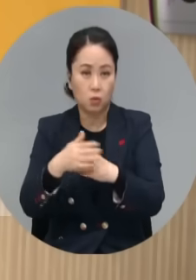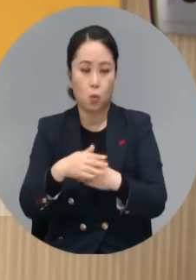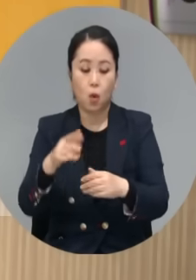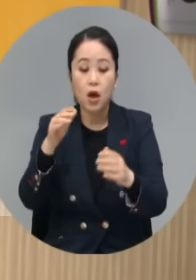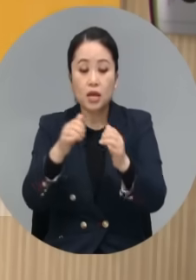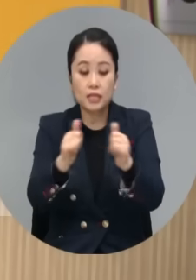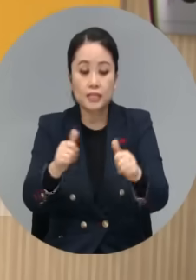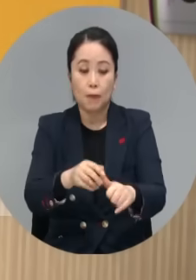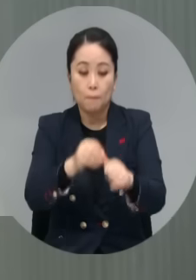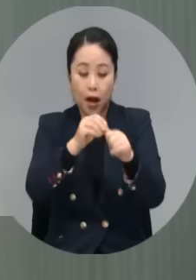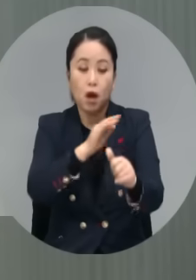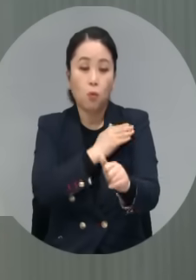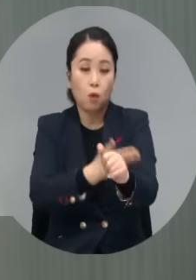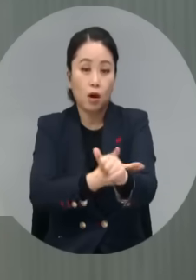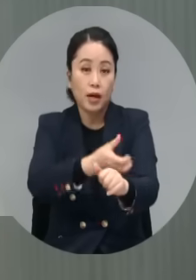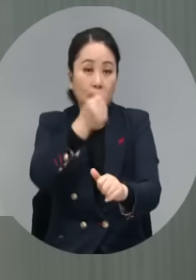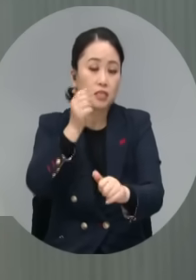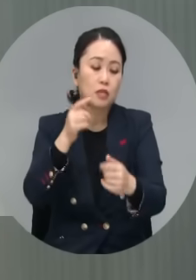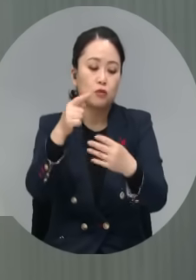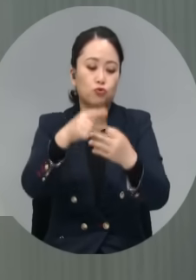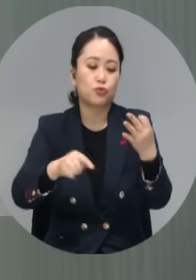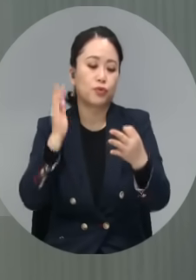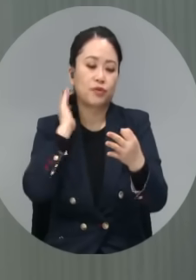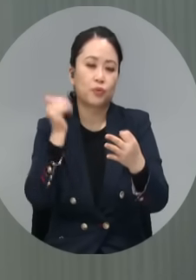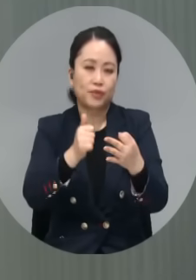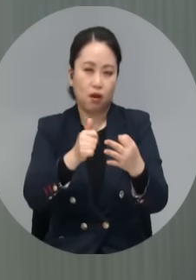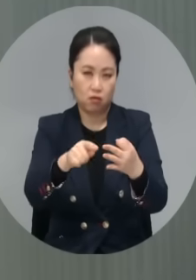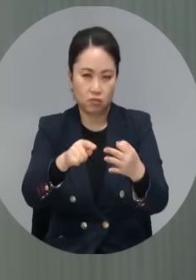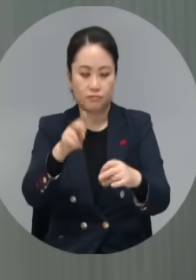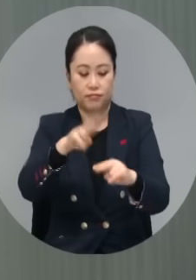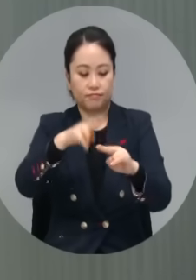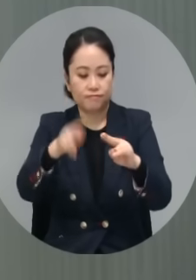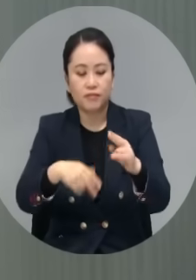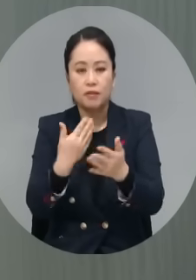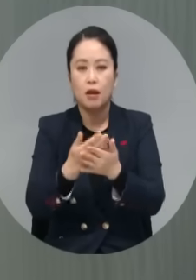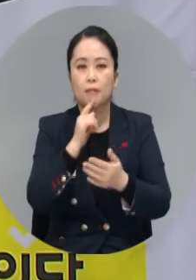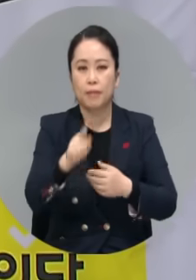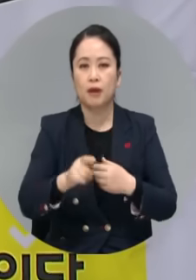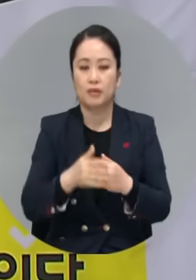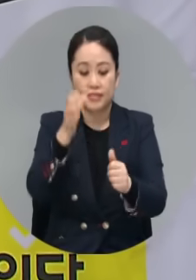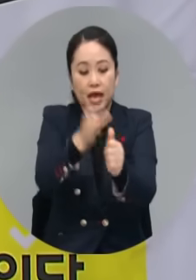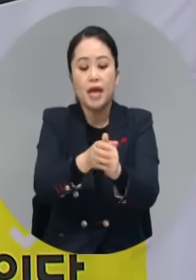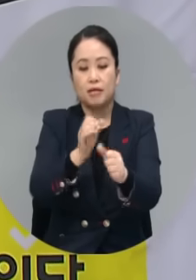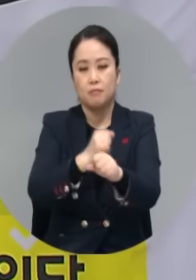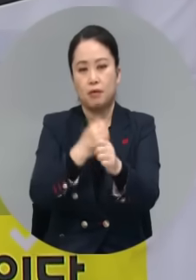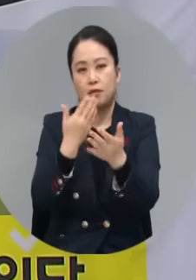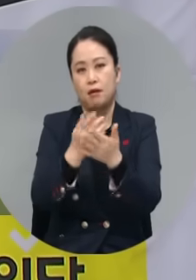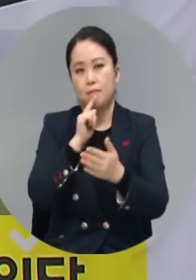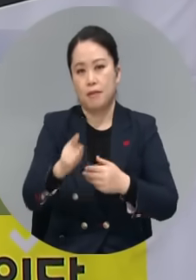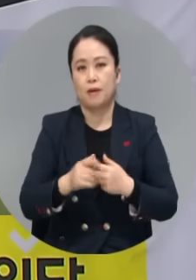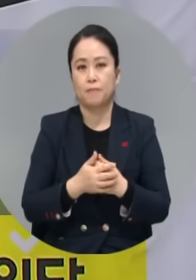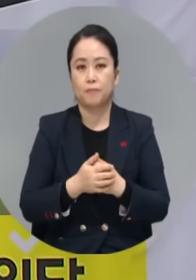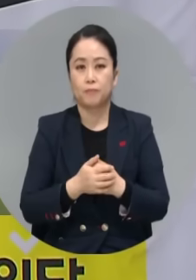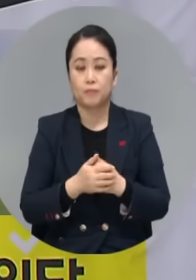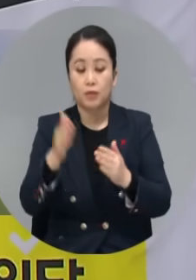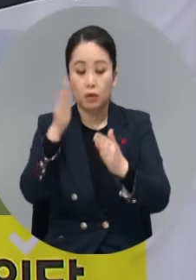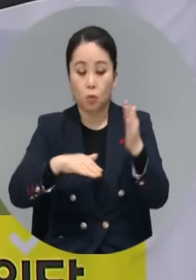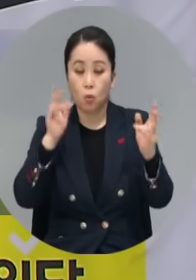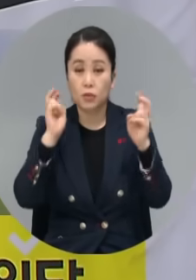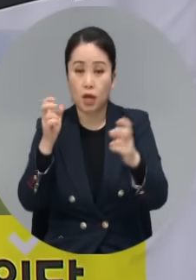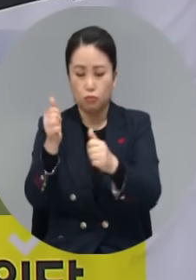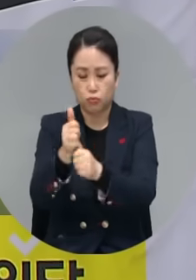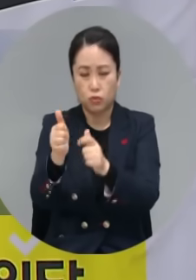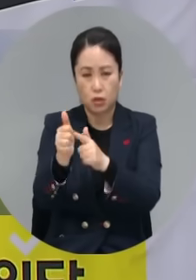져야 하고 부산시도 항의해야 한다며 후속 조처를 촉구했습니다. 공사의 부사장이 이러한 입장을 가지고